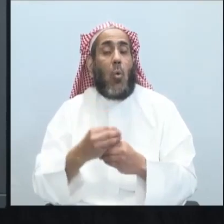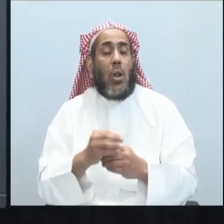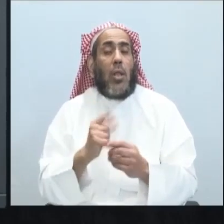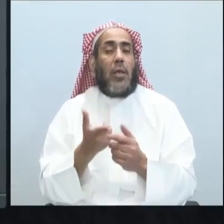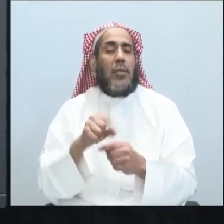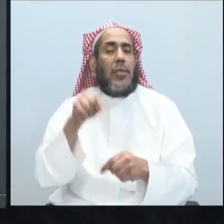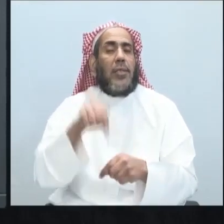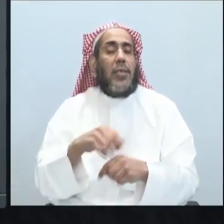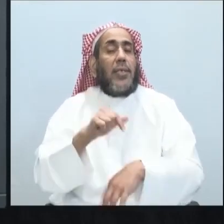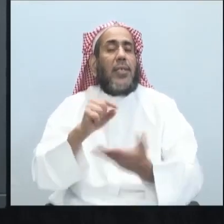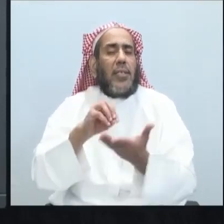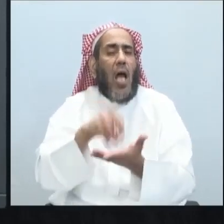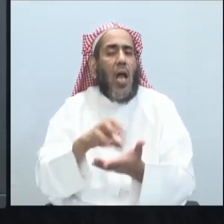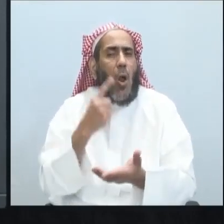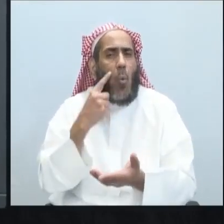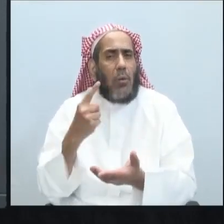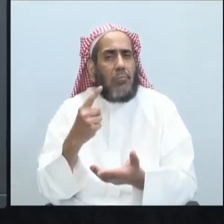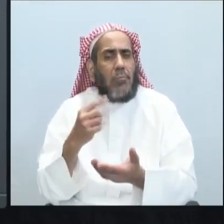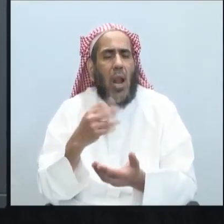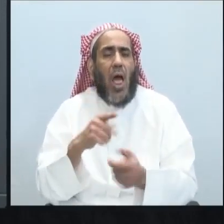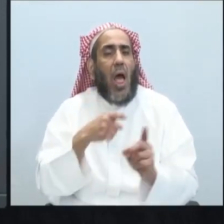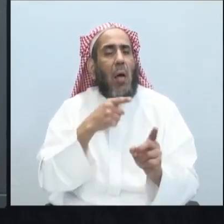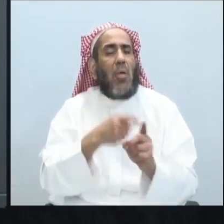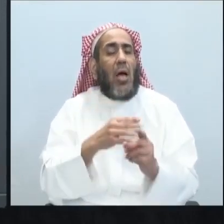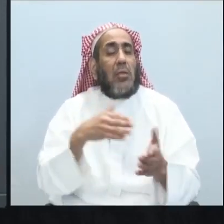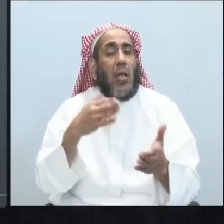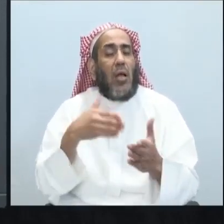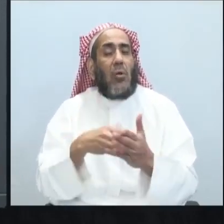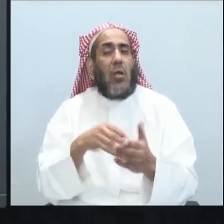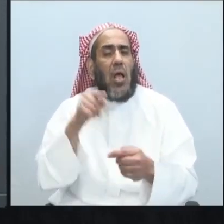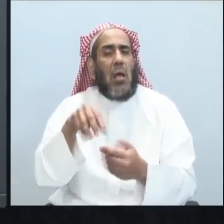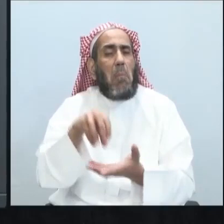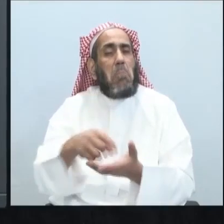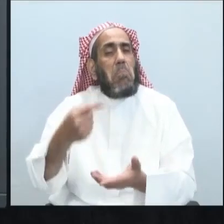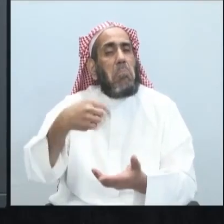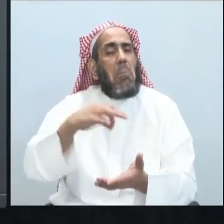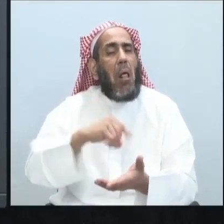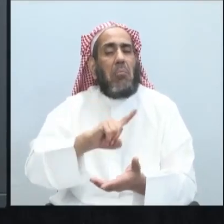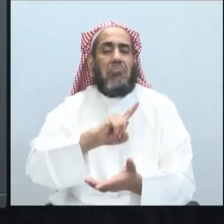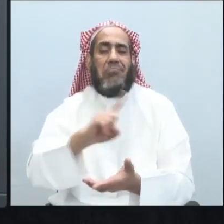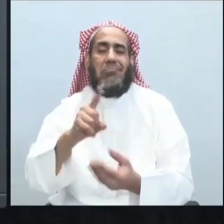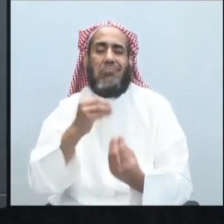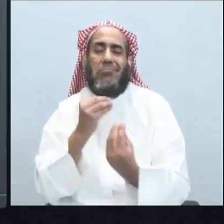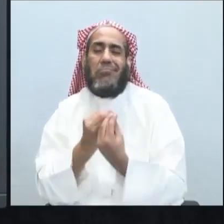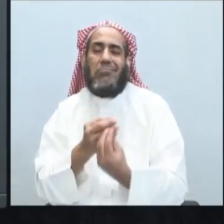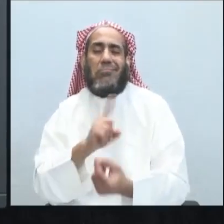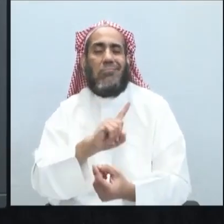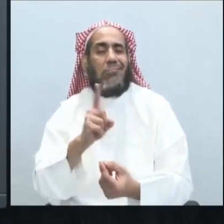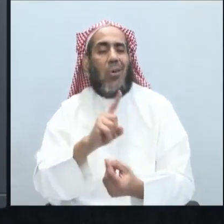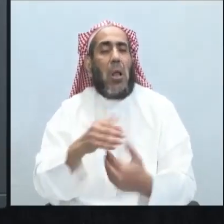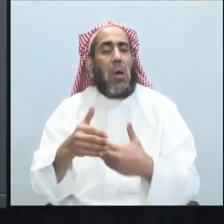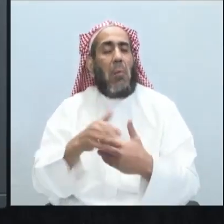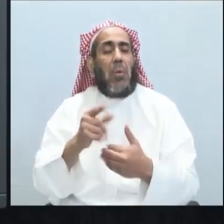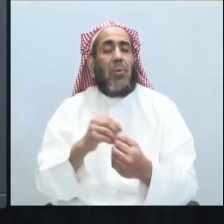عندي وليست الدار داري ما راه فيقول انا لا امدحه حتى انه يقول ان هذه بلادي او هذه دياري و ولم اقترب